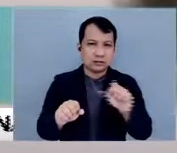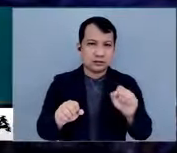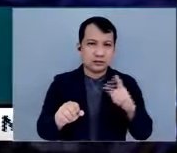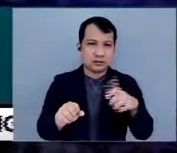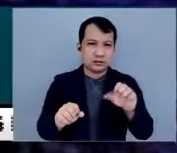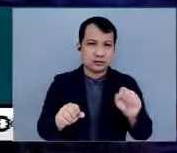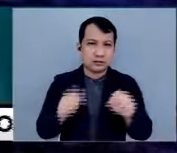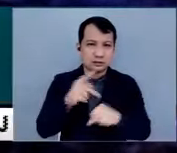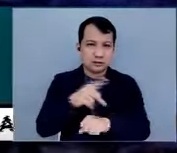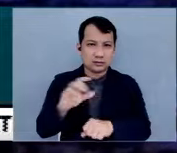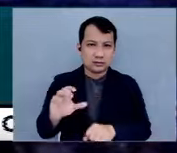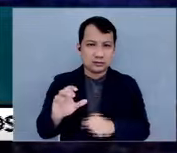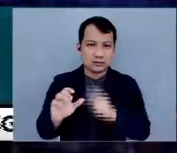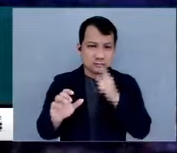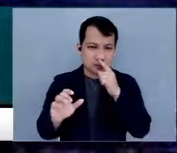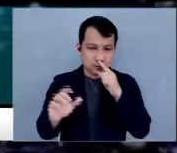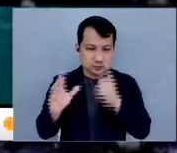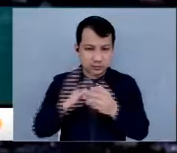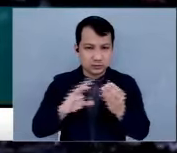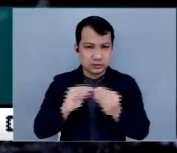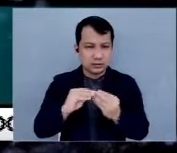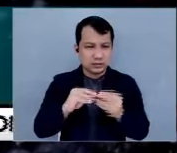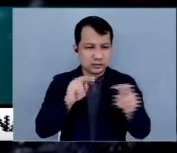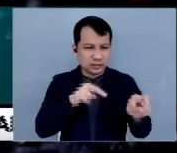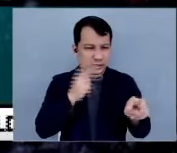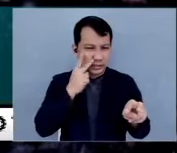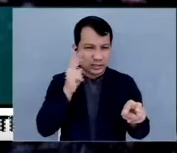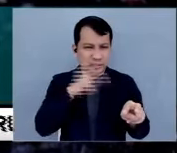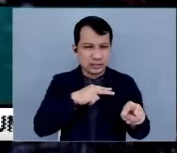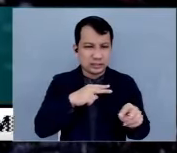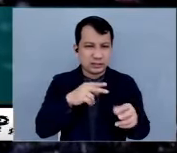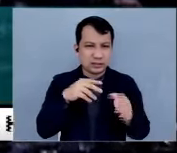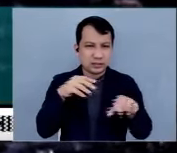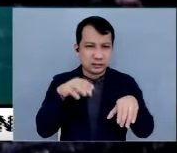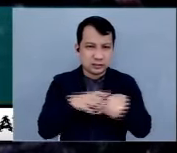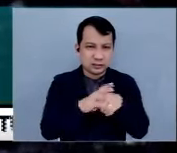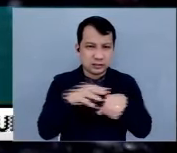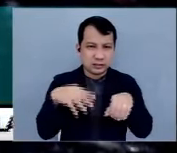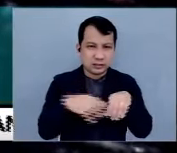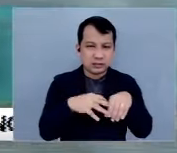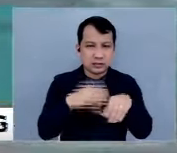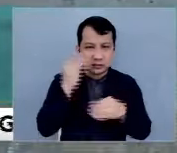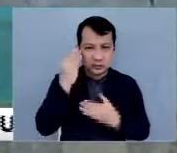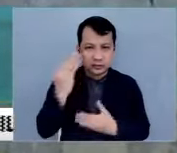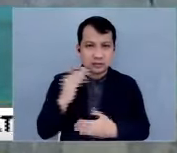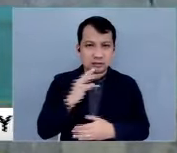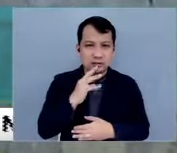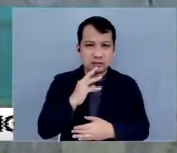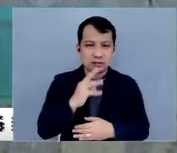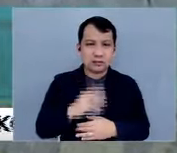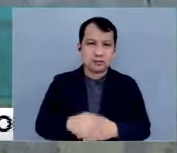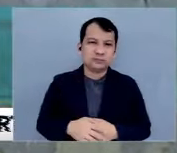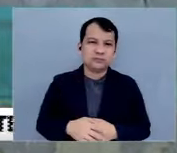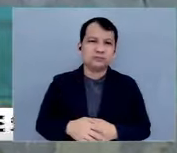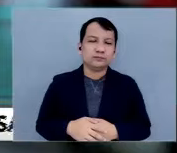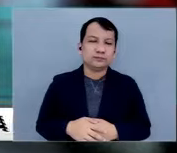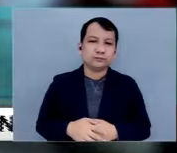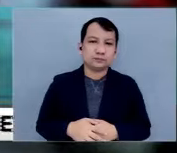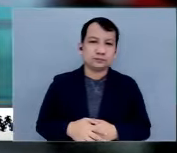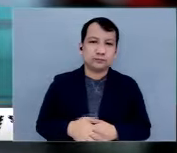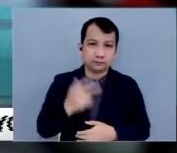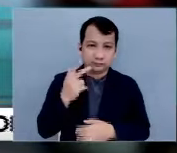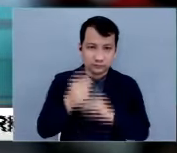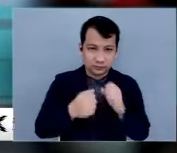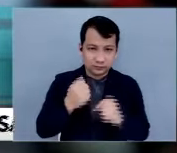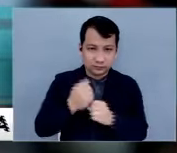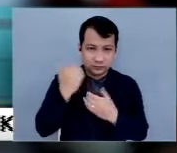Pasay. Bukod sa masakit sa mata, bumabara ang mga ito sa daluyan ng tubig. Kaya sa tatlong dekadang nakatira ni